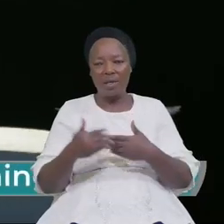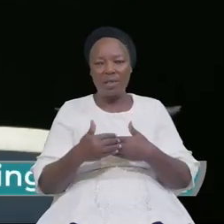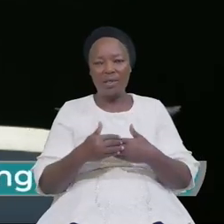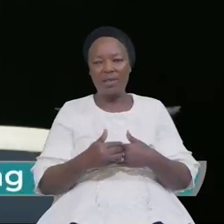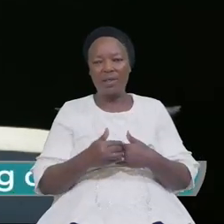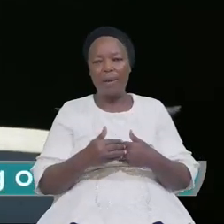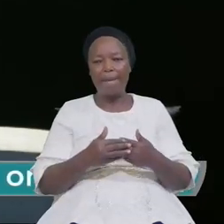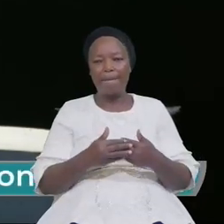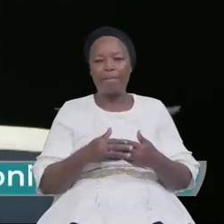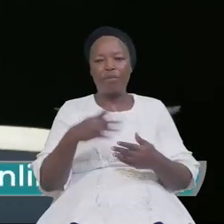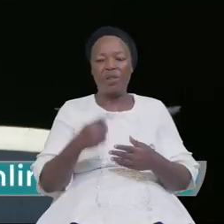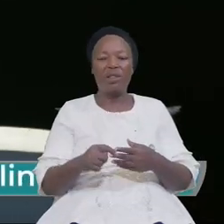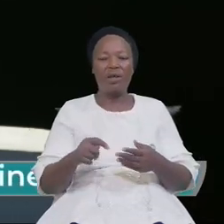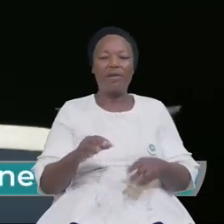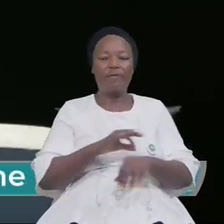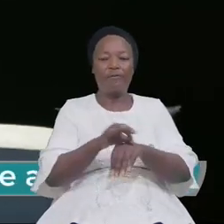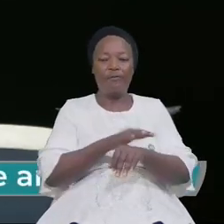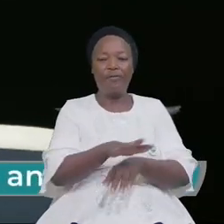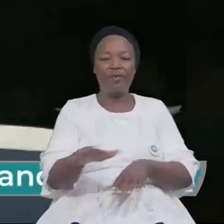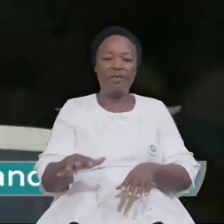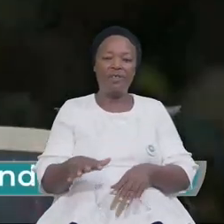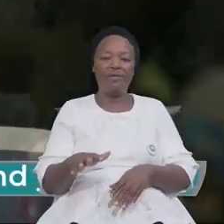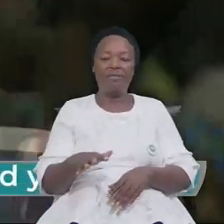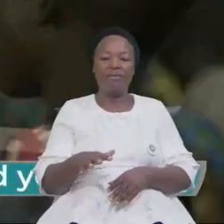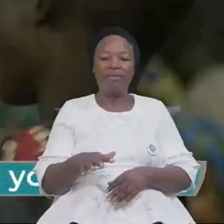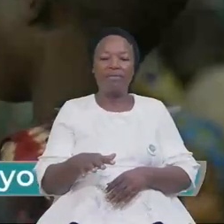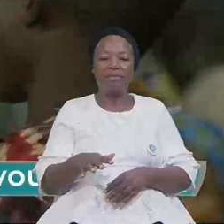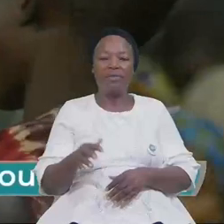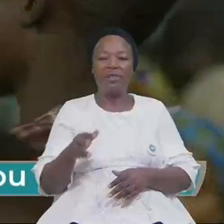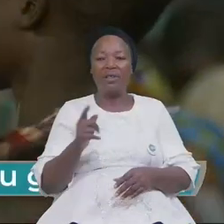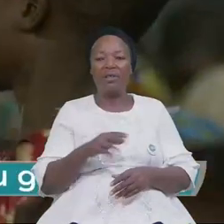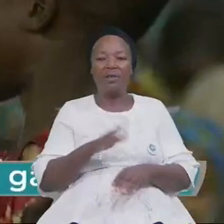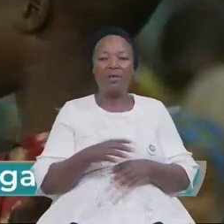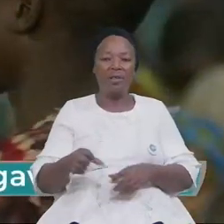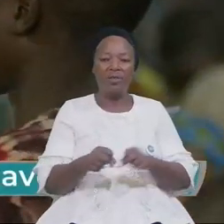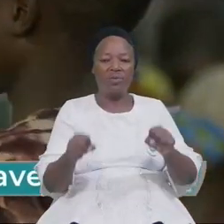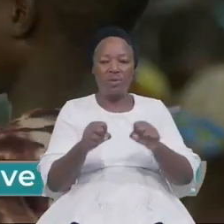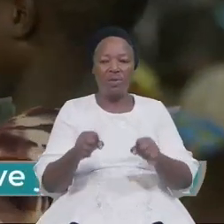les informations des nouveaux convertis.